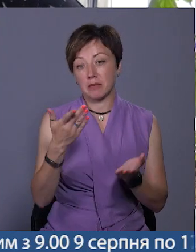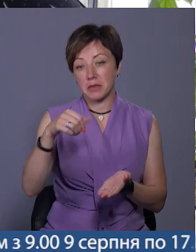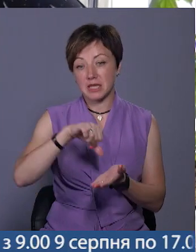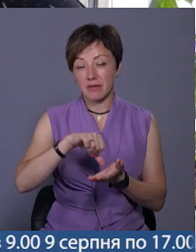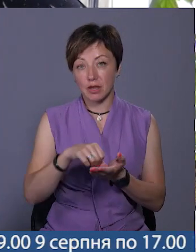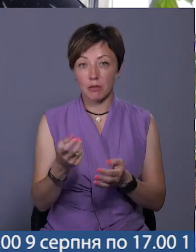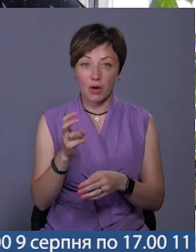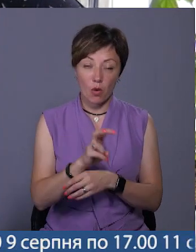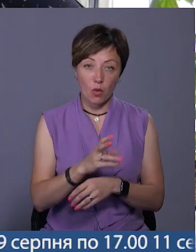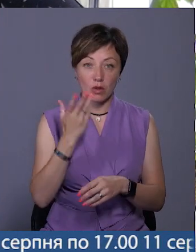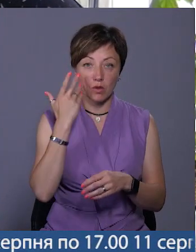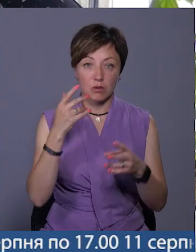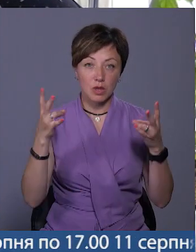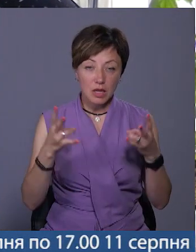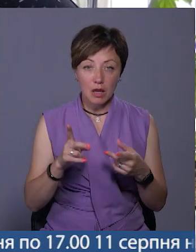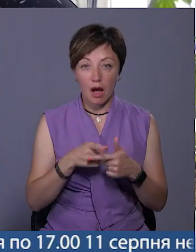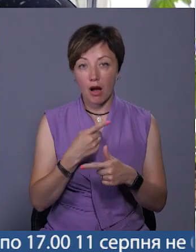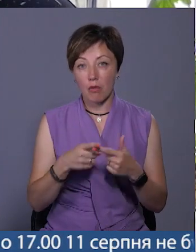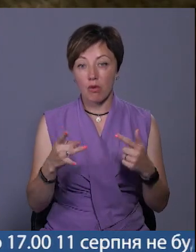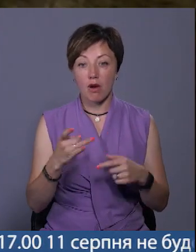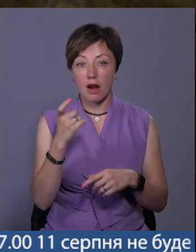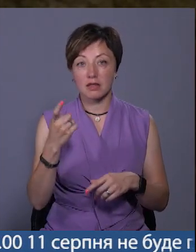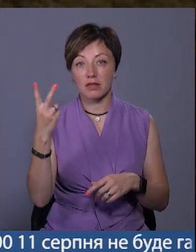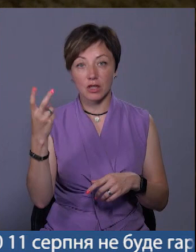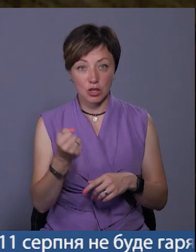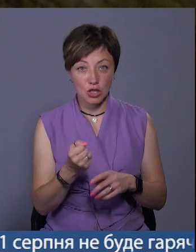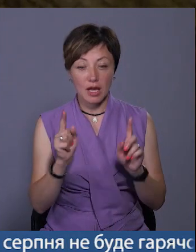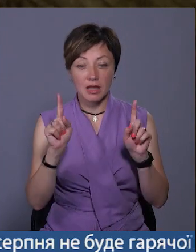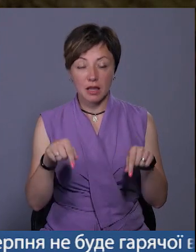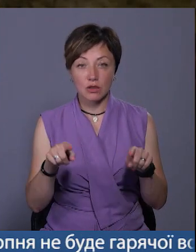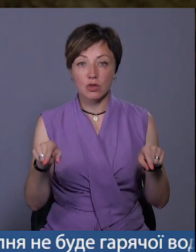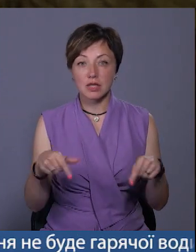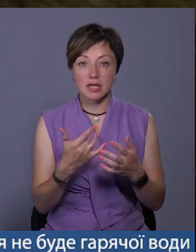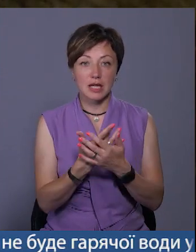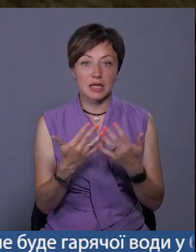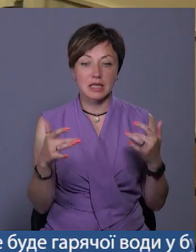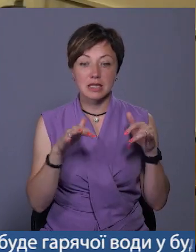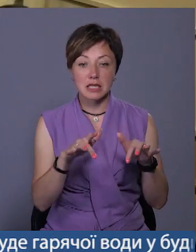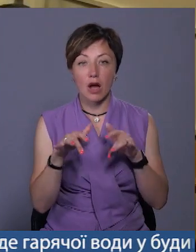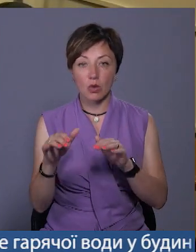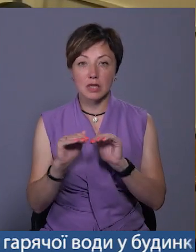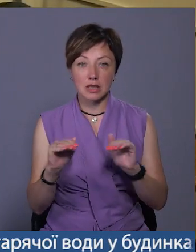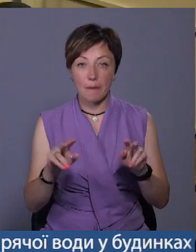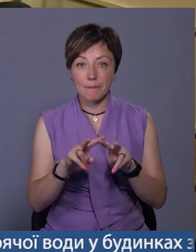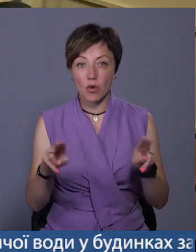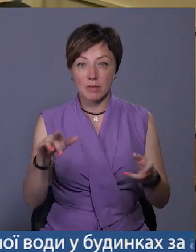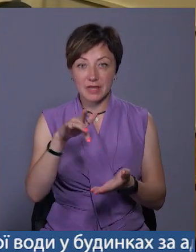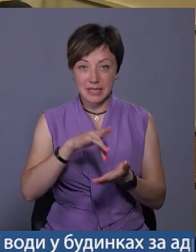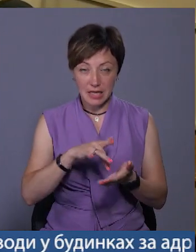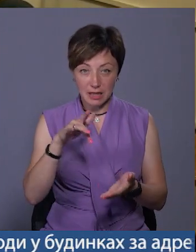або там раз в 2 тижні. Також тут організовують різні заходи для дітей. Подібні центри